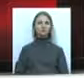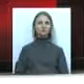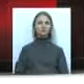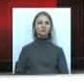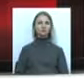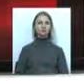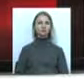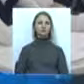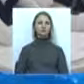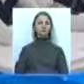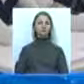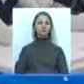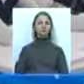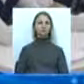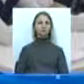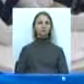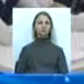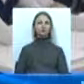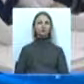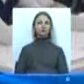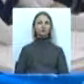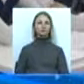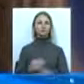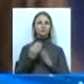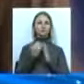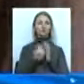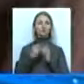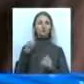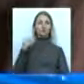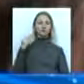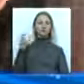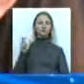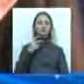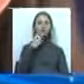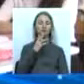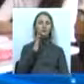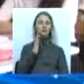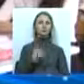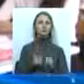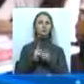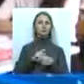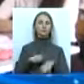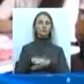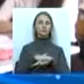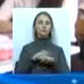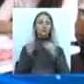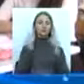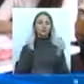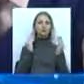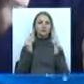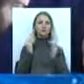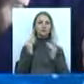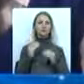міндетті. Елбасының болашаққа бағдар рухани жаңғыру бағдарламалық мақаласы бәсекеге қабілетті ұлт қалыптастыруды мақсат тұтады.